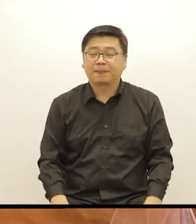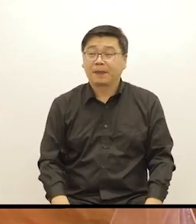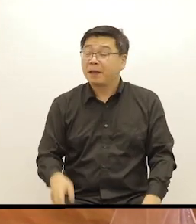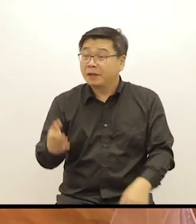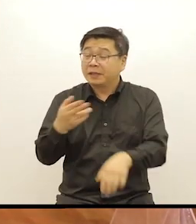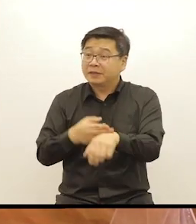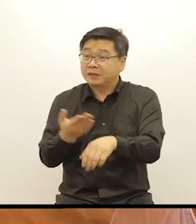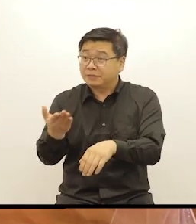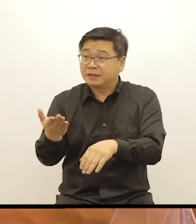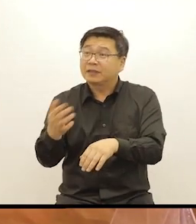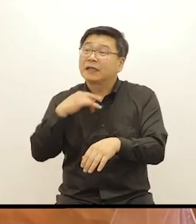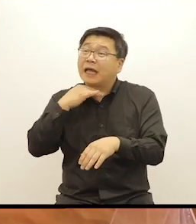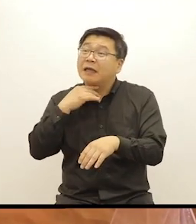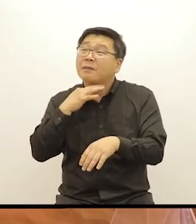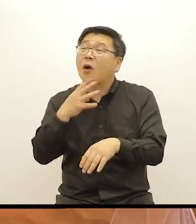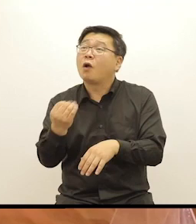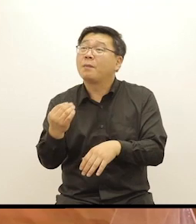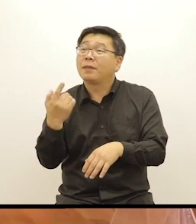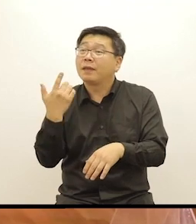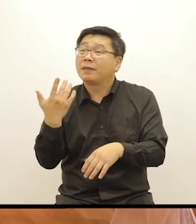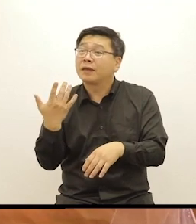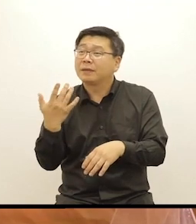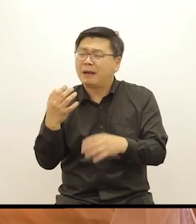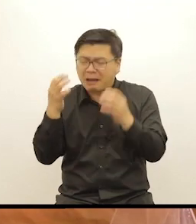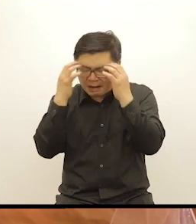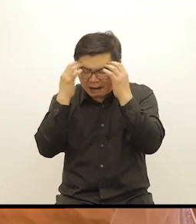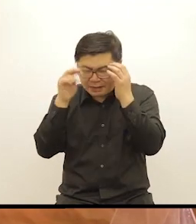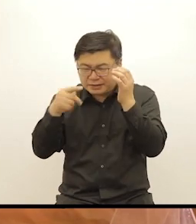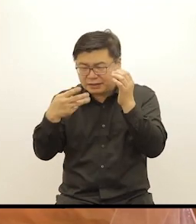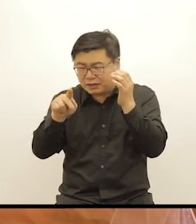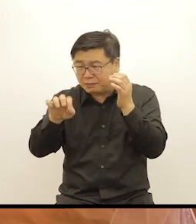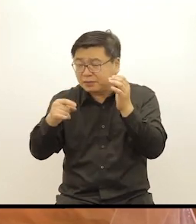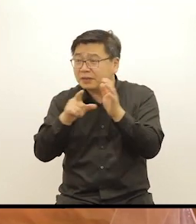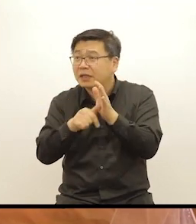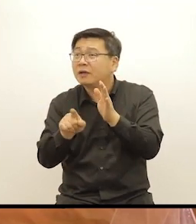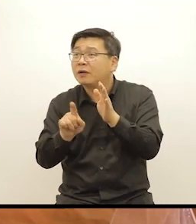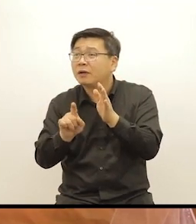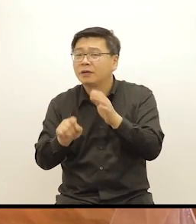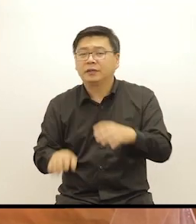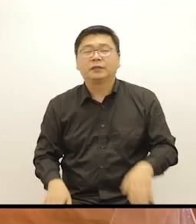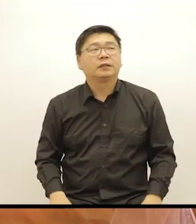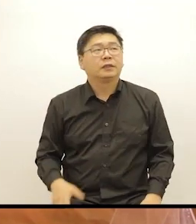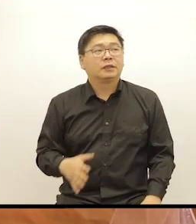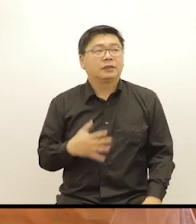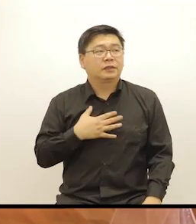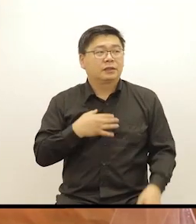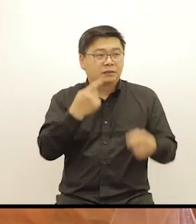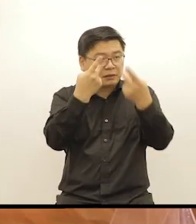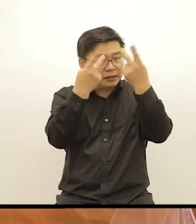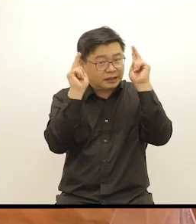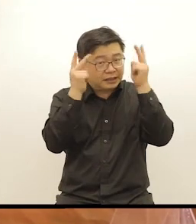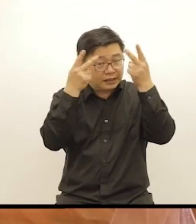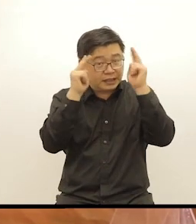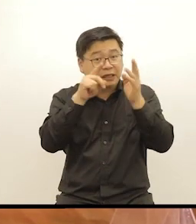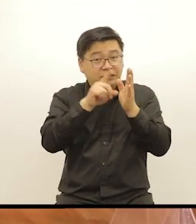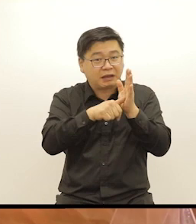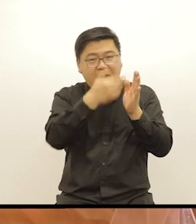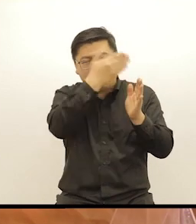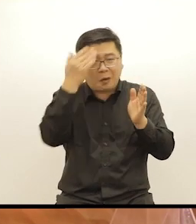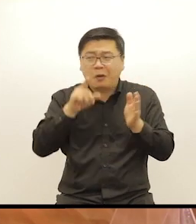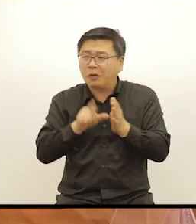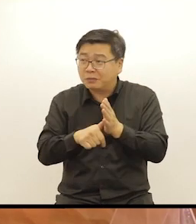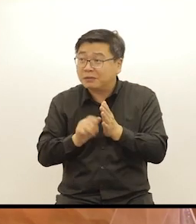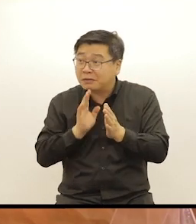네. 나이가 몇 살 때였습니까? 공부하셨을 때라. 그때는 대학교 2학년 때. 청년일